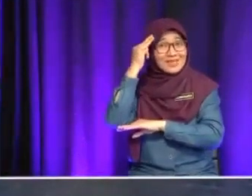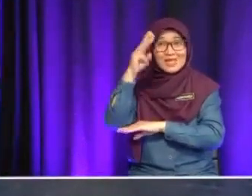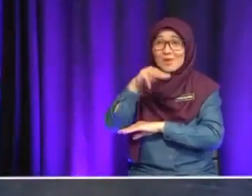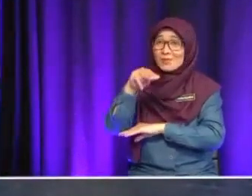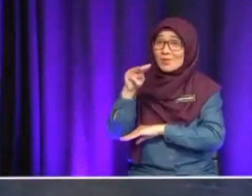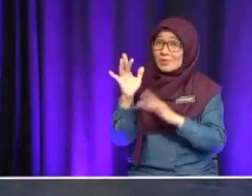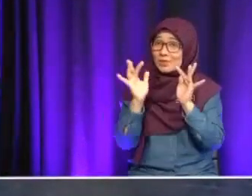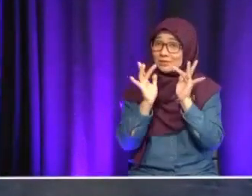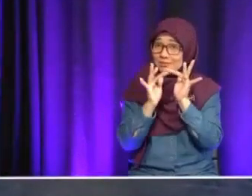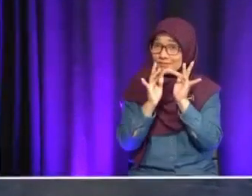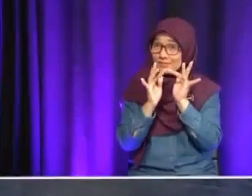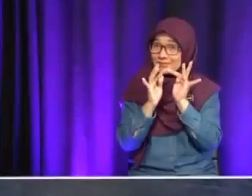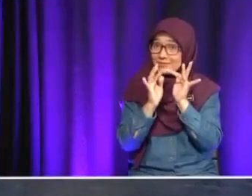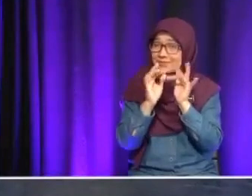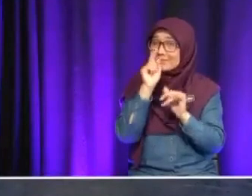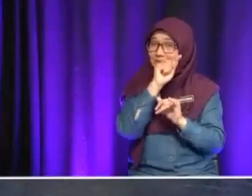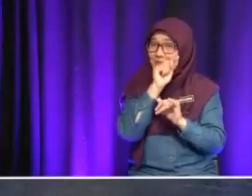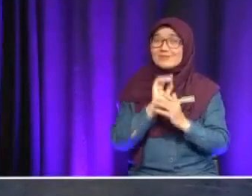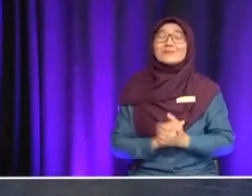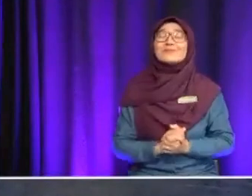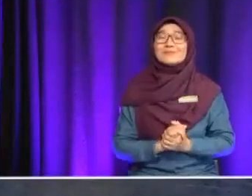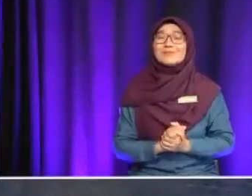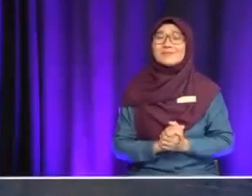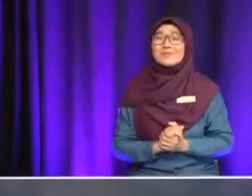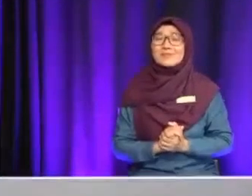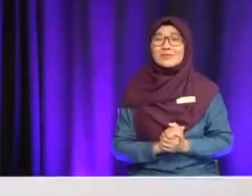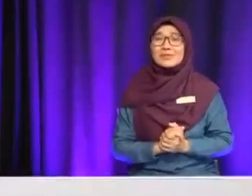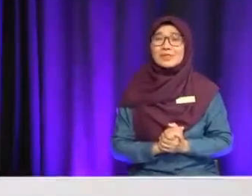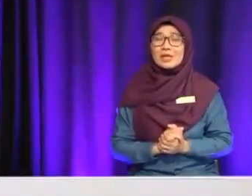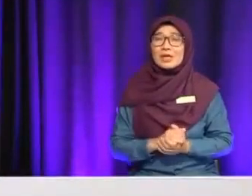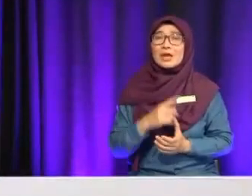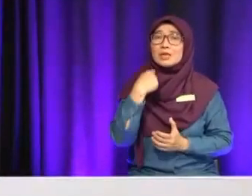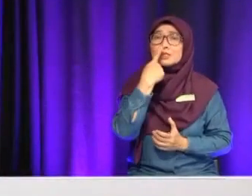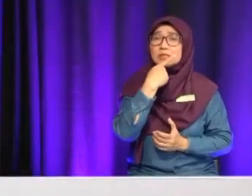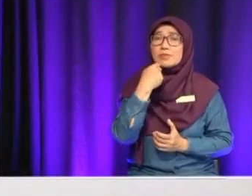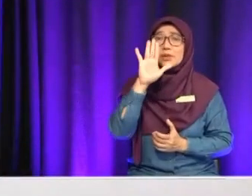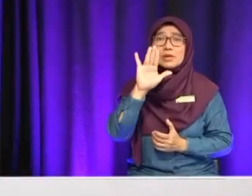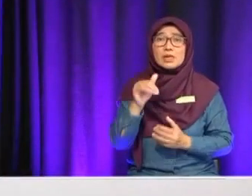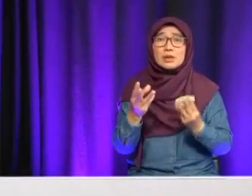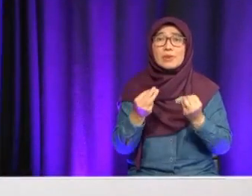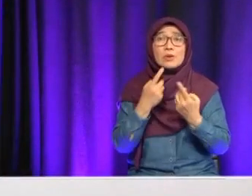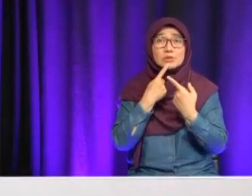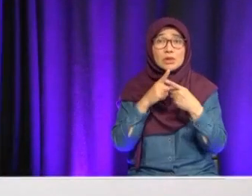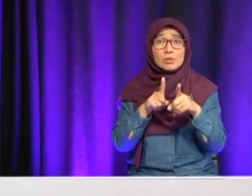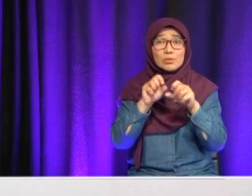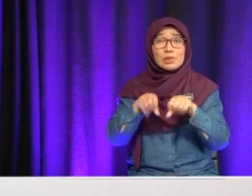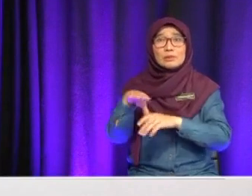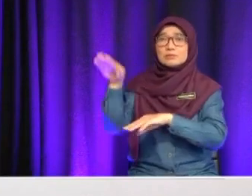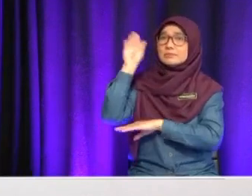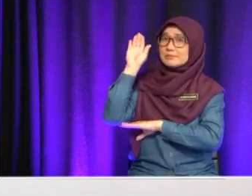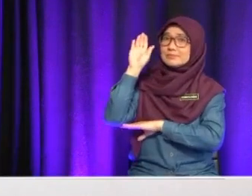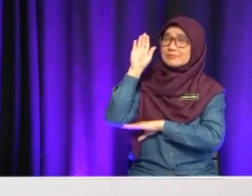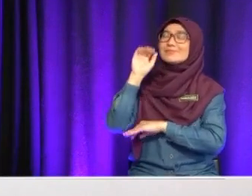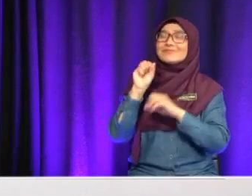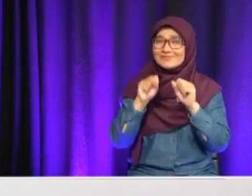beri soalan dan murid-murid di talian suka rela untuk angkat tangan dan menjawab soalan. Baik, soalan